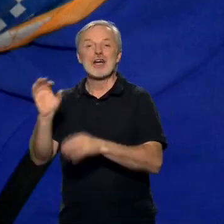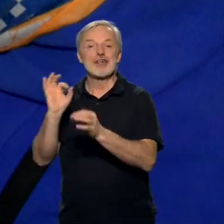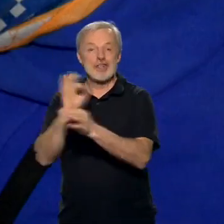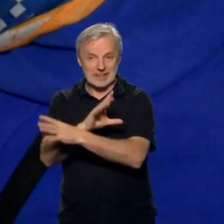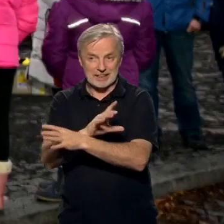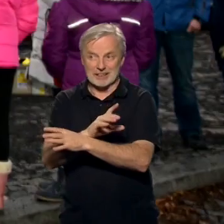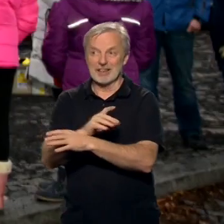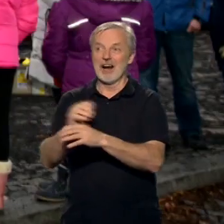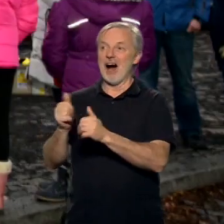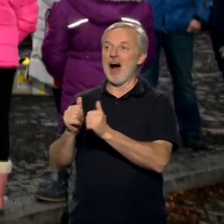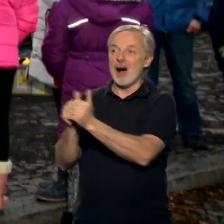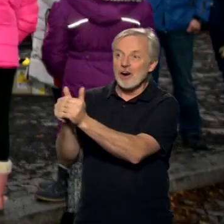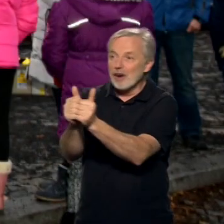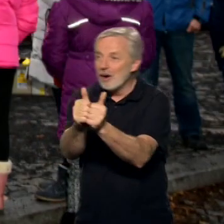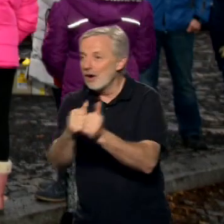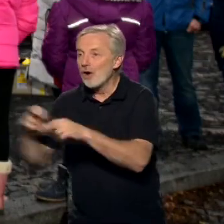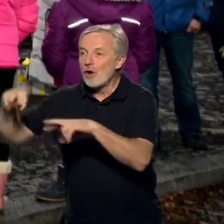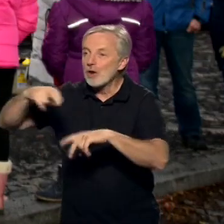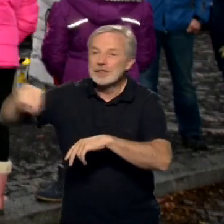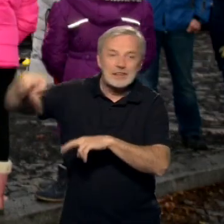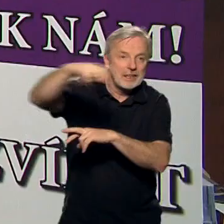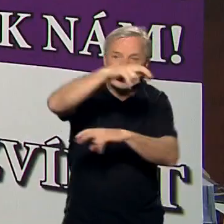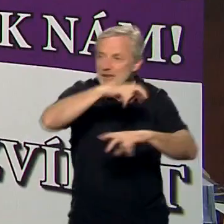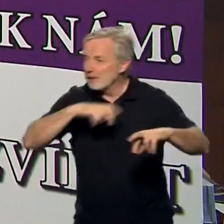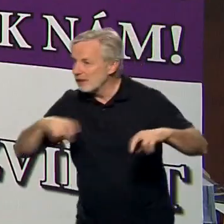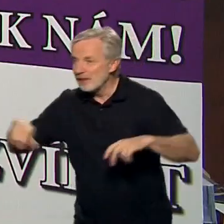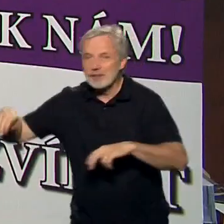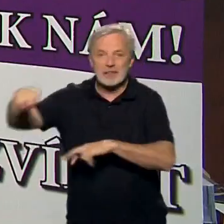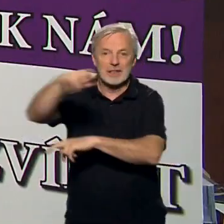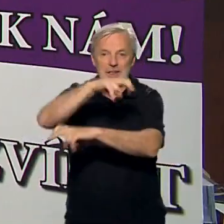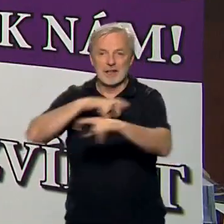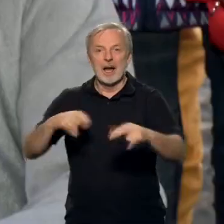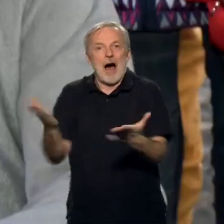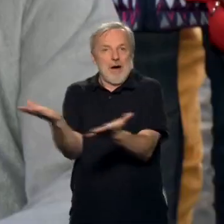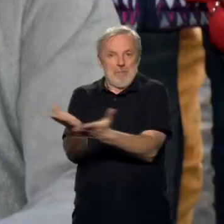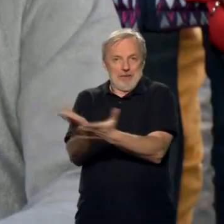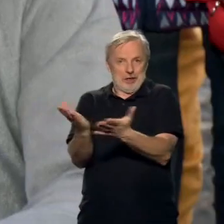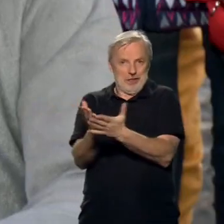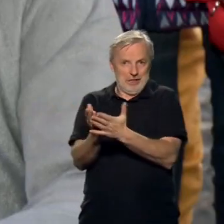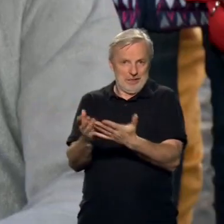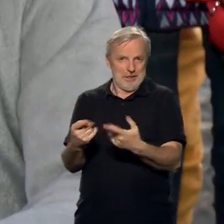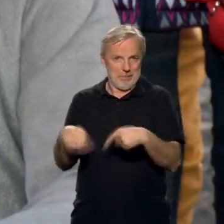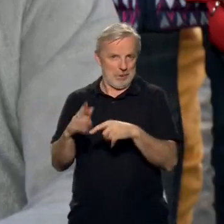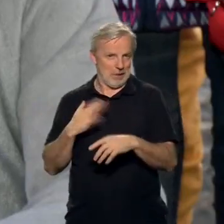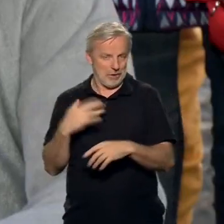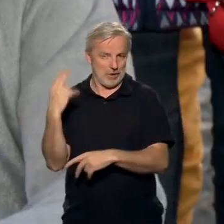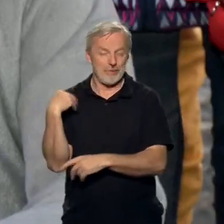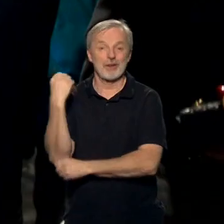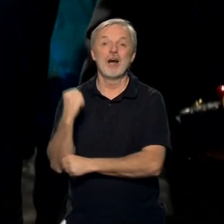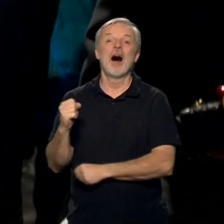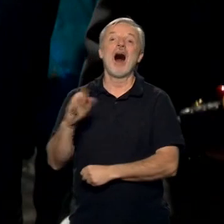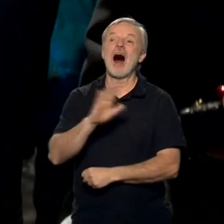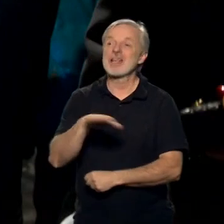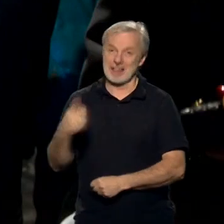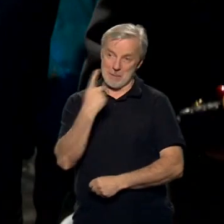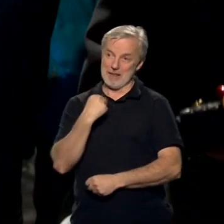hosteskami a jsou součást vlastně nás, našeho nadačního fondu. Děti to mají strašně rádi. My